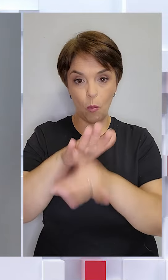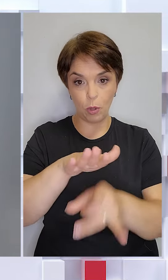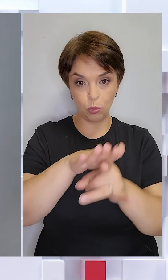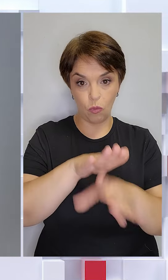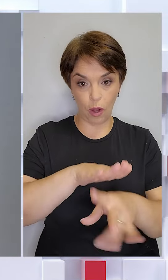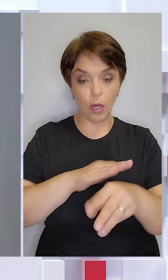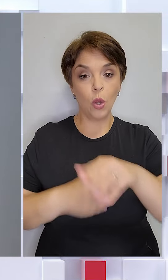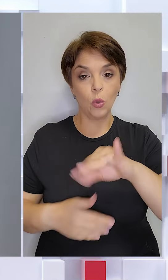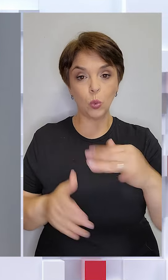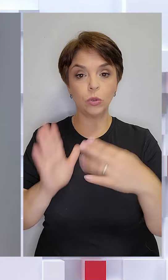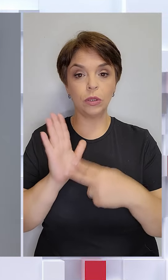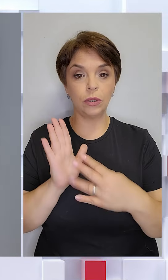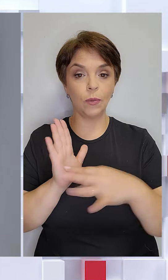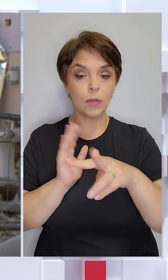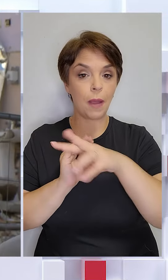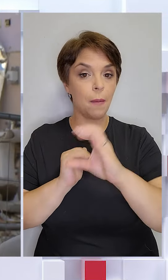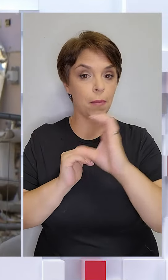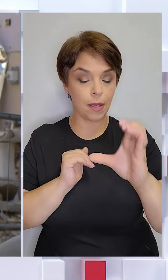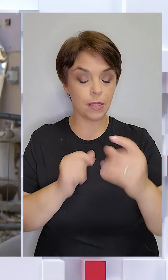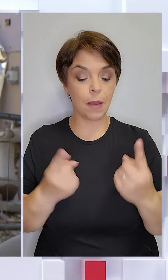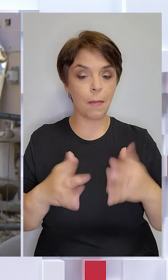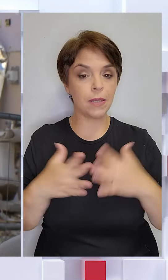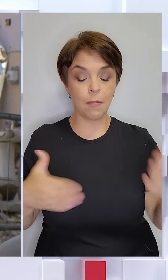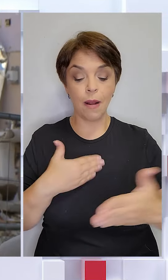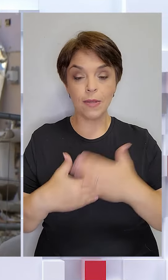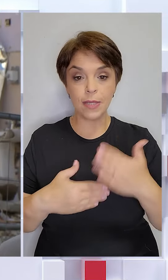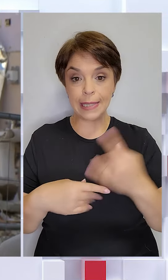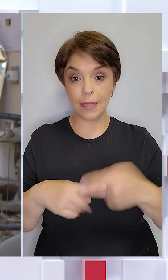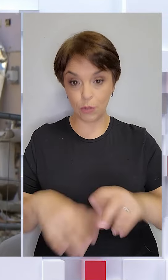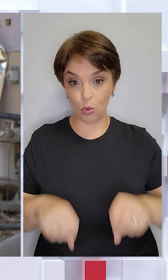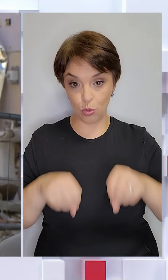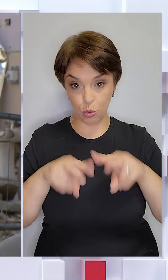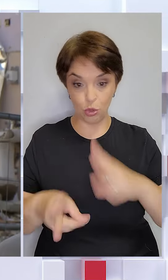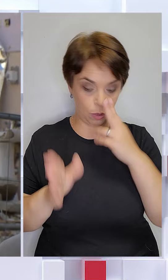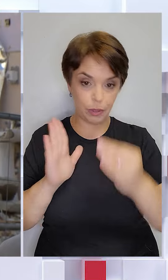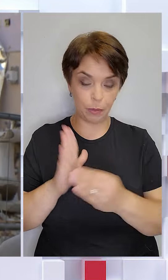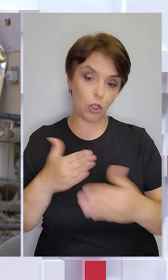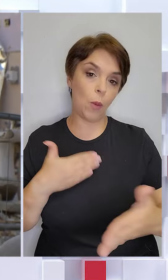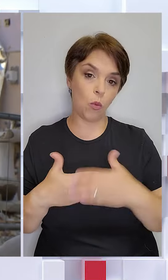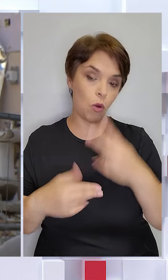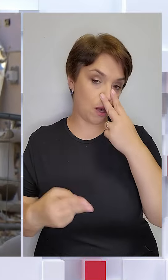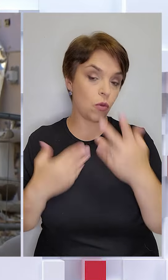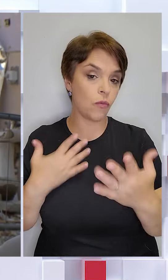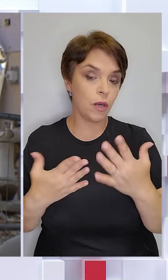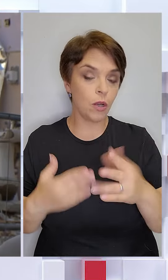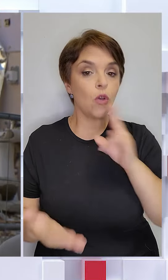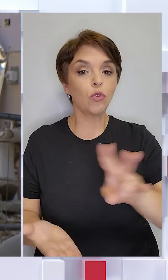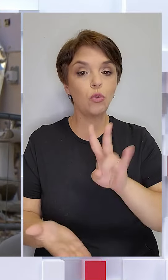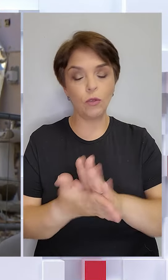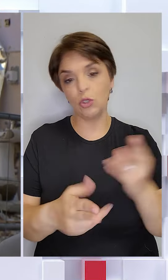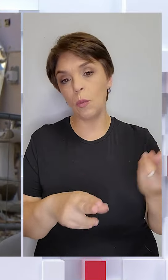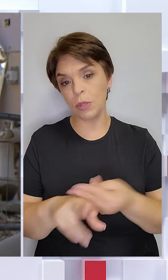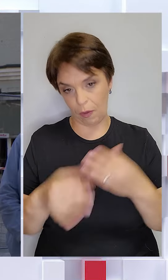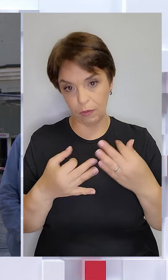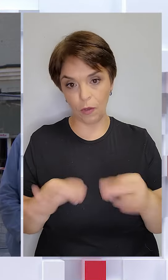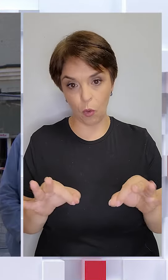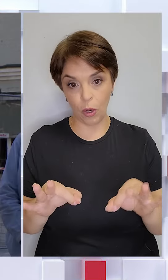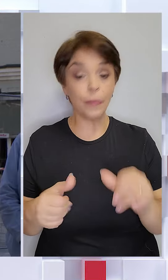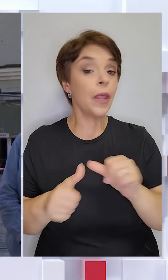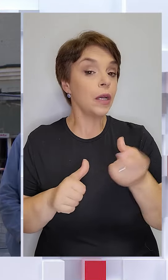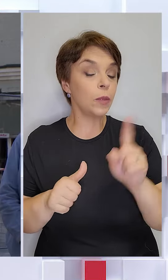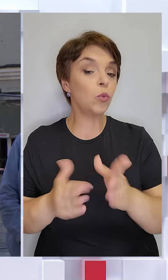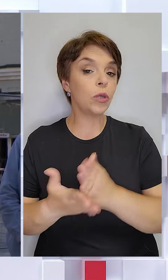ракетоносця-бомбардувальника Ту-95МС. Максимальна санкція за цей злочин передбачає покарання у вигляді довічного позбавлення волі.